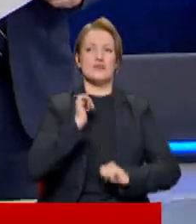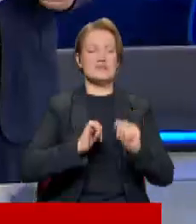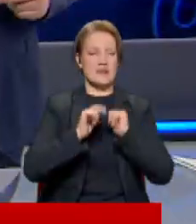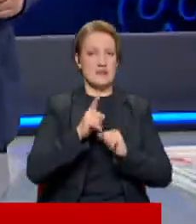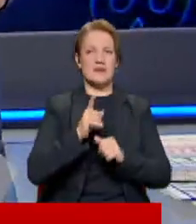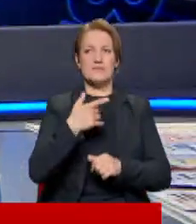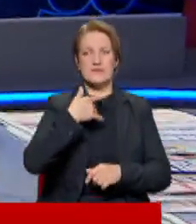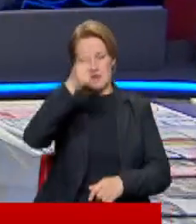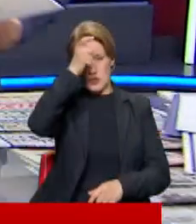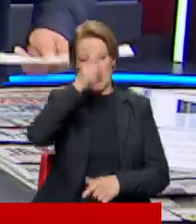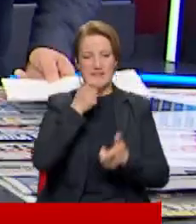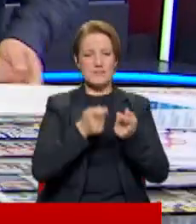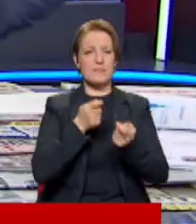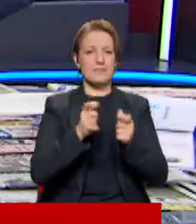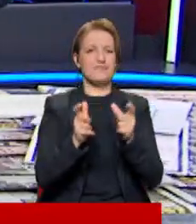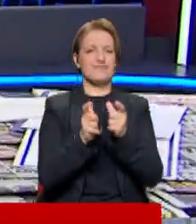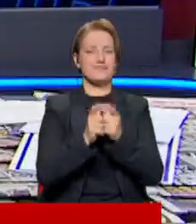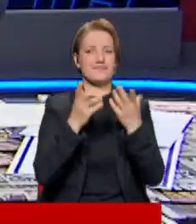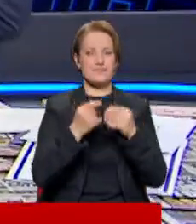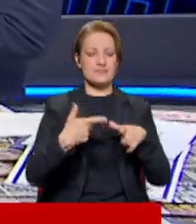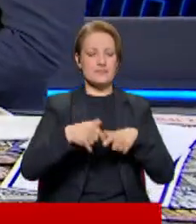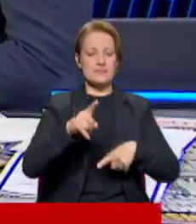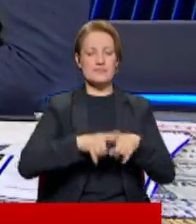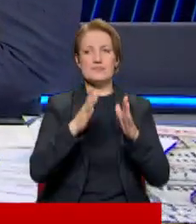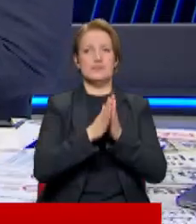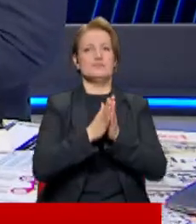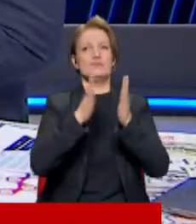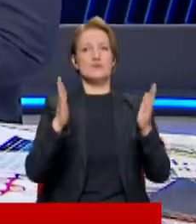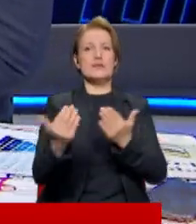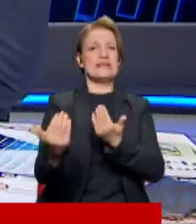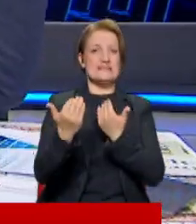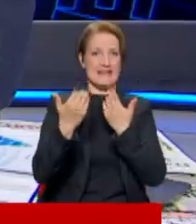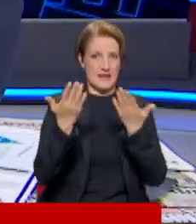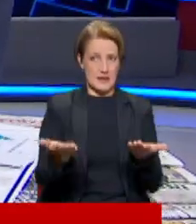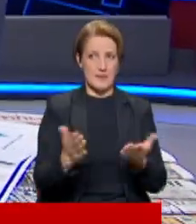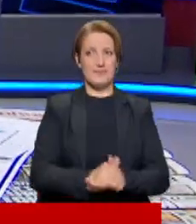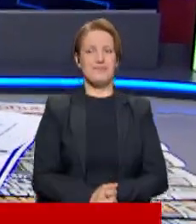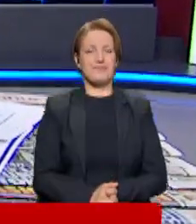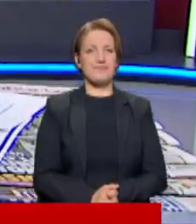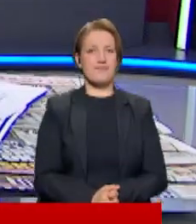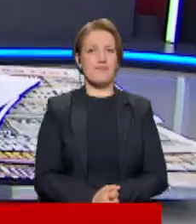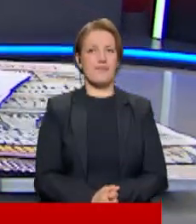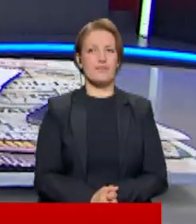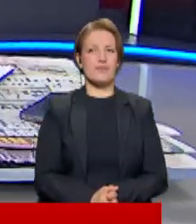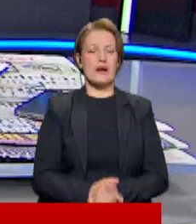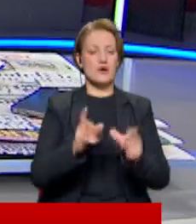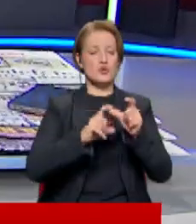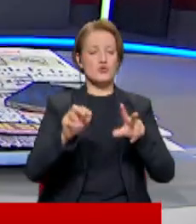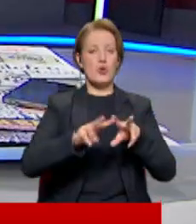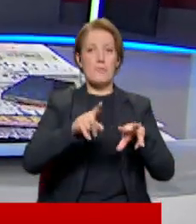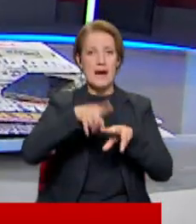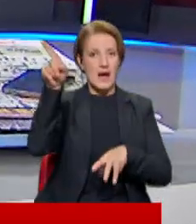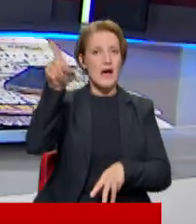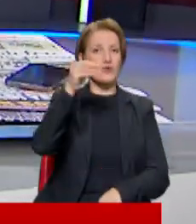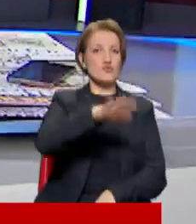son bir şey söyleyeyim Biz Türk Eğitim Derneği olarak daha önce Fox'un da büyük şeyleri ile destekleriyle Ee somundaki çocukları Hala